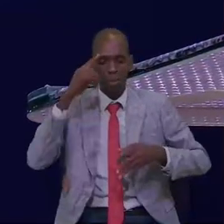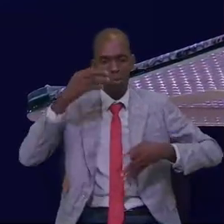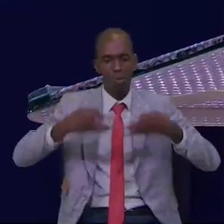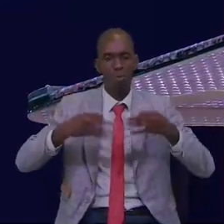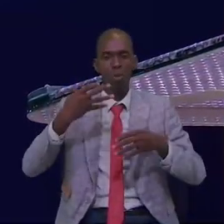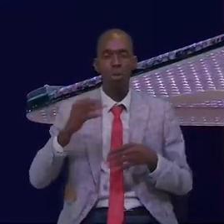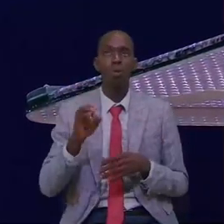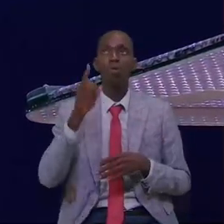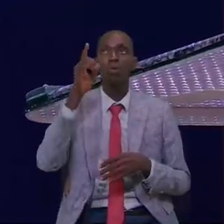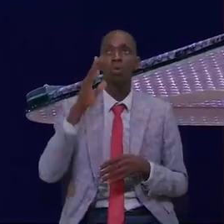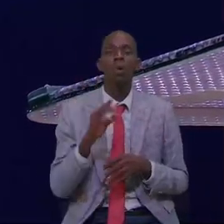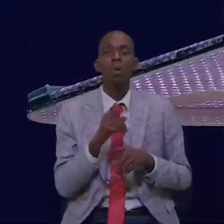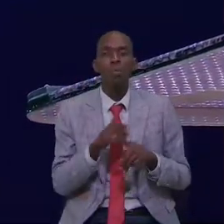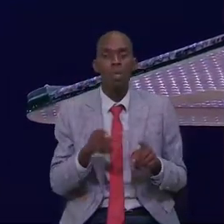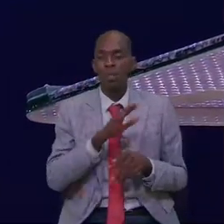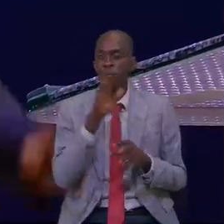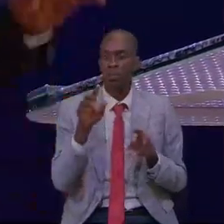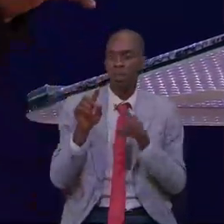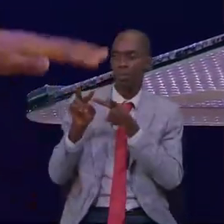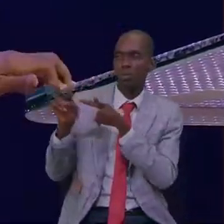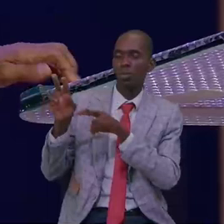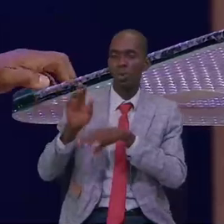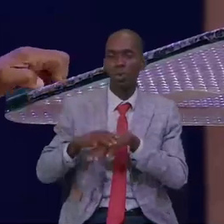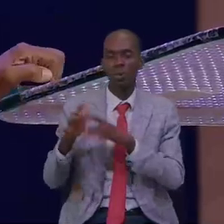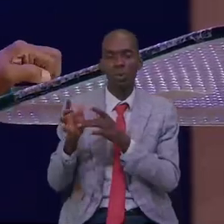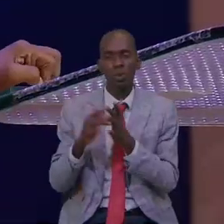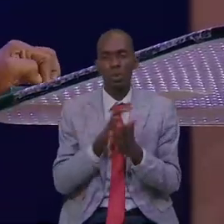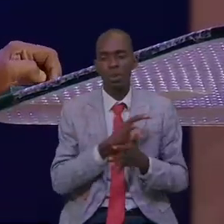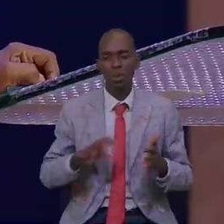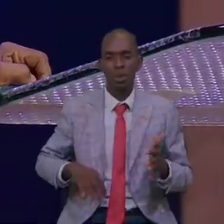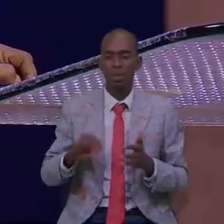Jésus-Christ comme la pierre angulaire de prix,